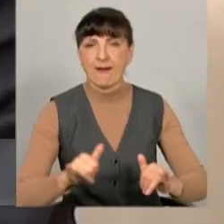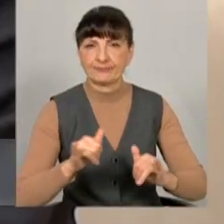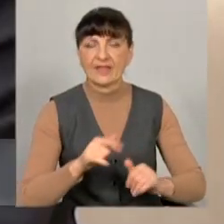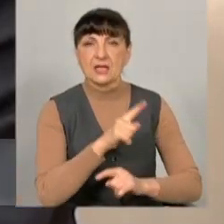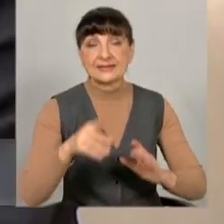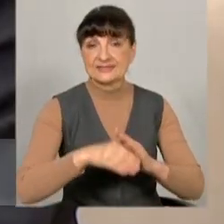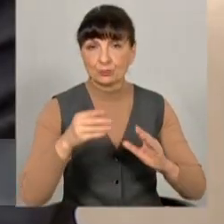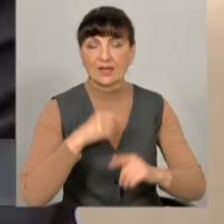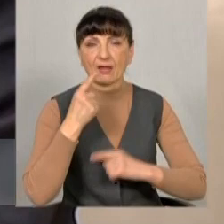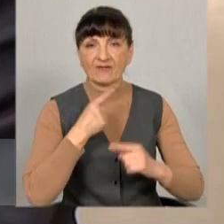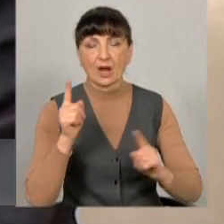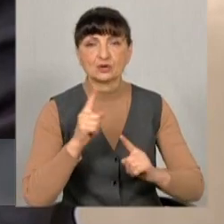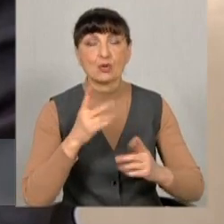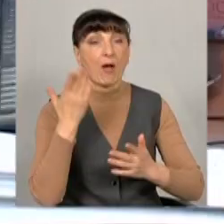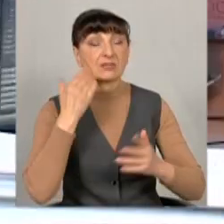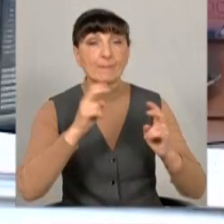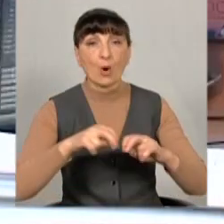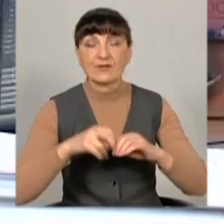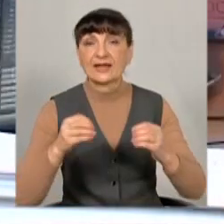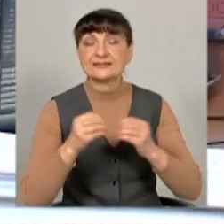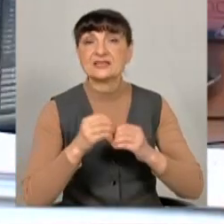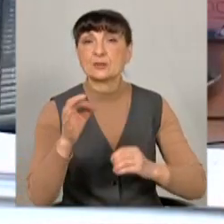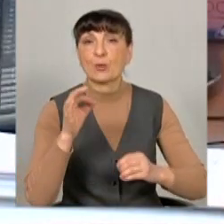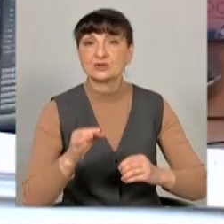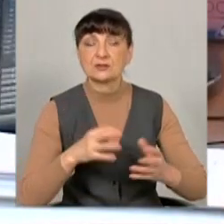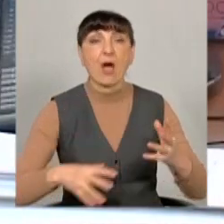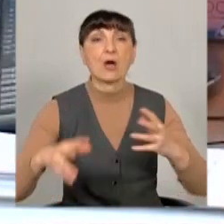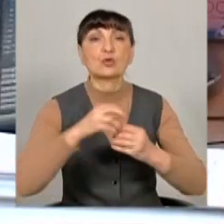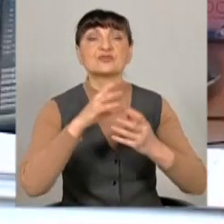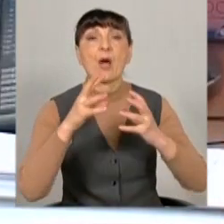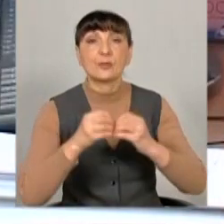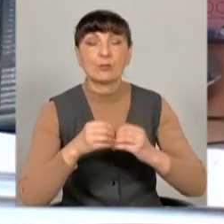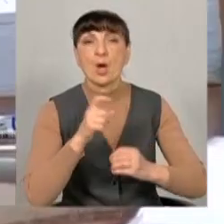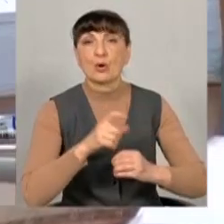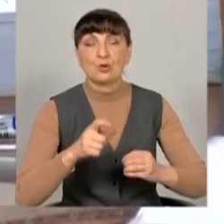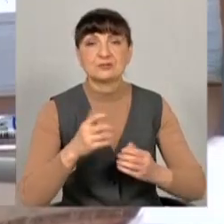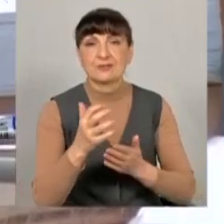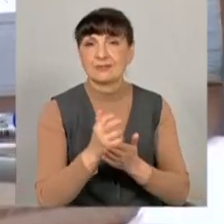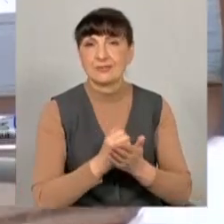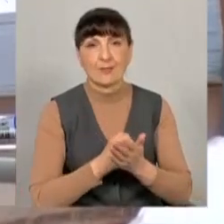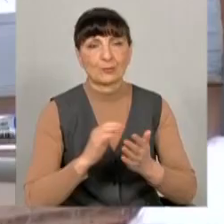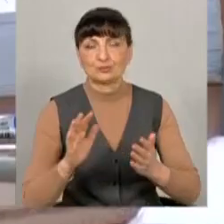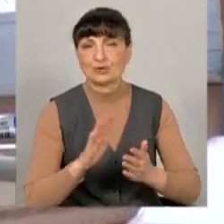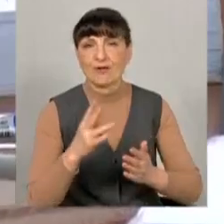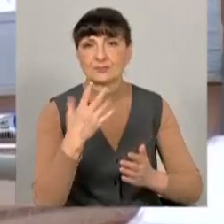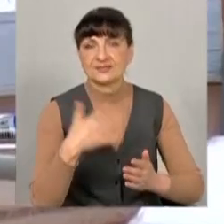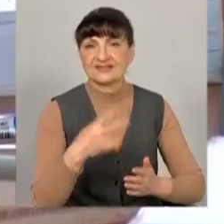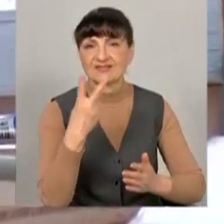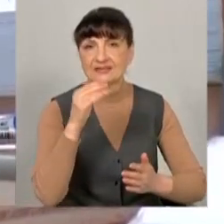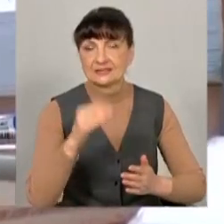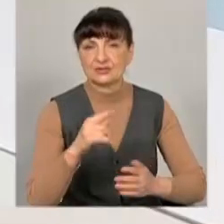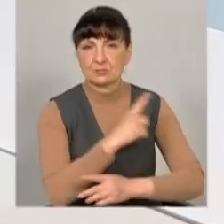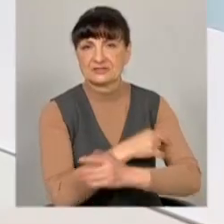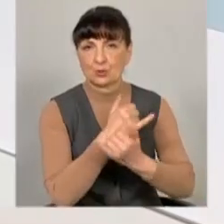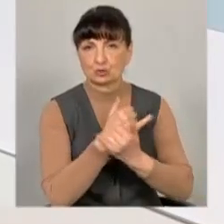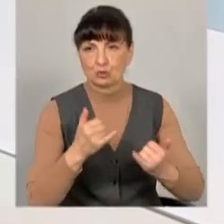Некоторые депутаты отмечают, что при проверке только 10% от общего объема пациента недополучили 52 тысячи медуслуг. А вот